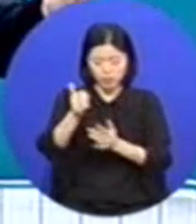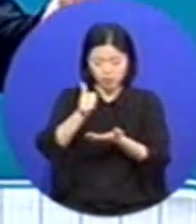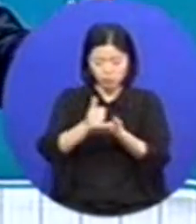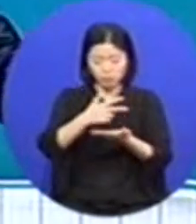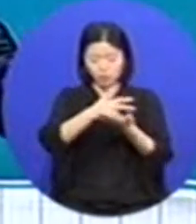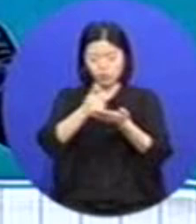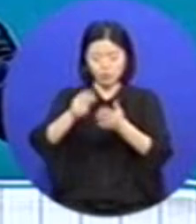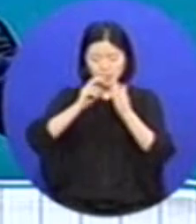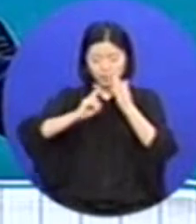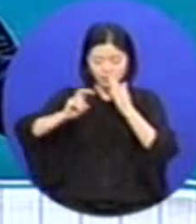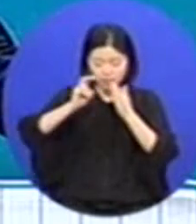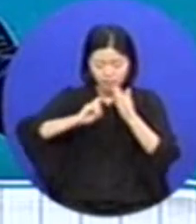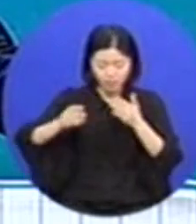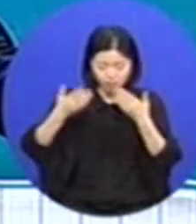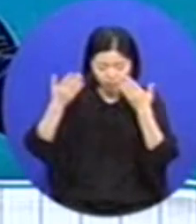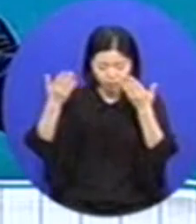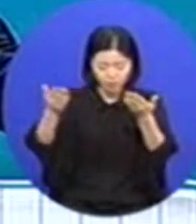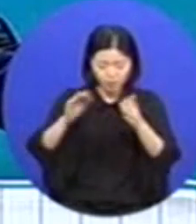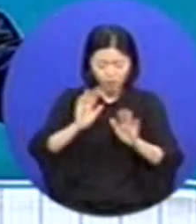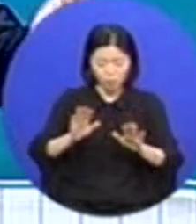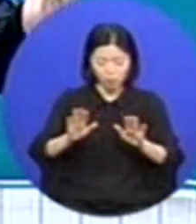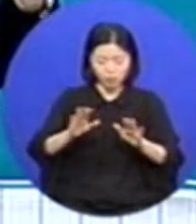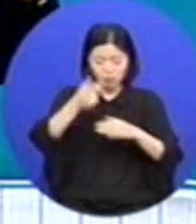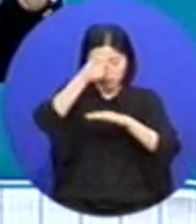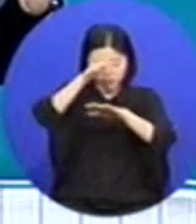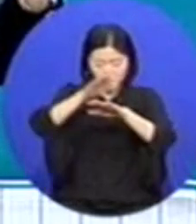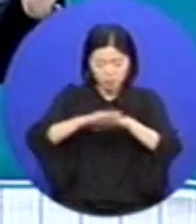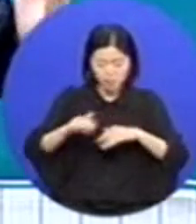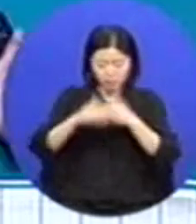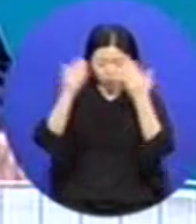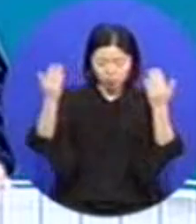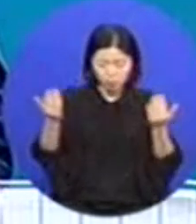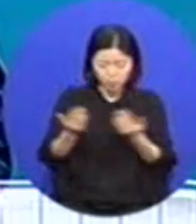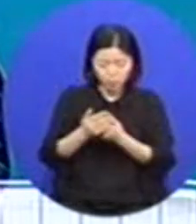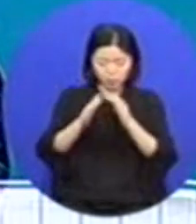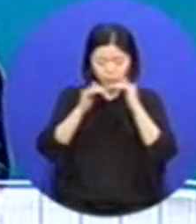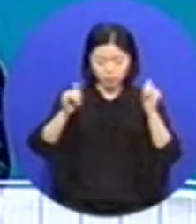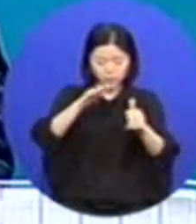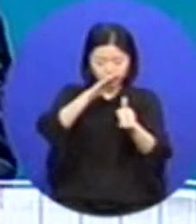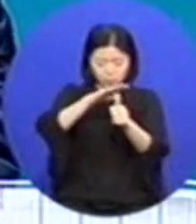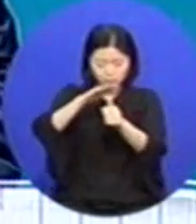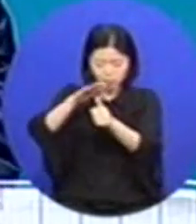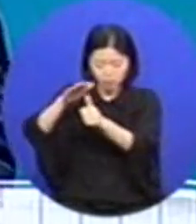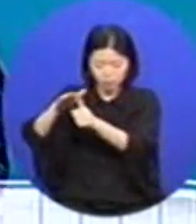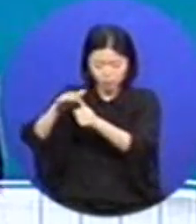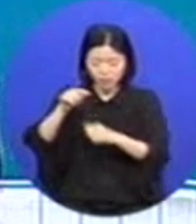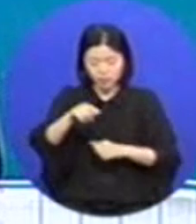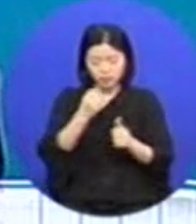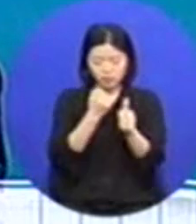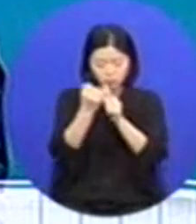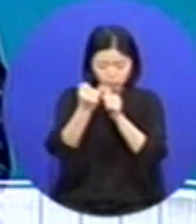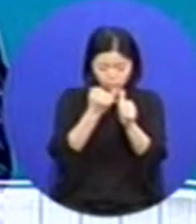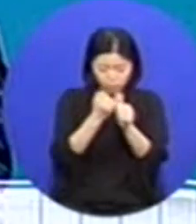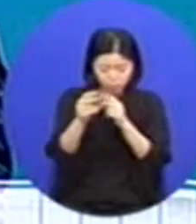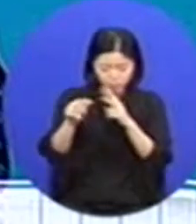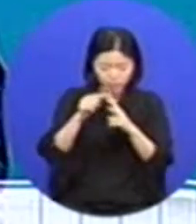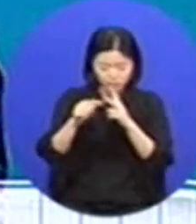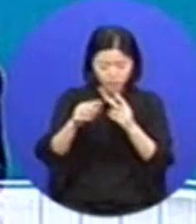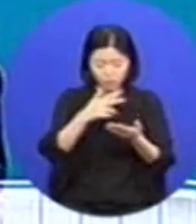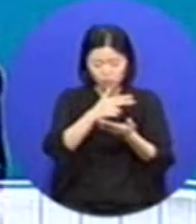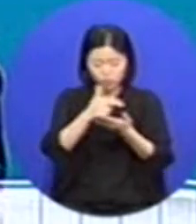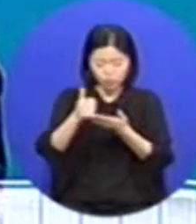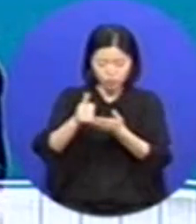찬양합니다 오늘도 예배하는 모든 성도들 머리 머리 위에 그리고 그 부부 사이의 주요